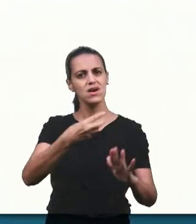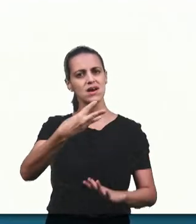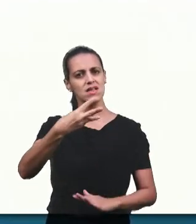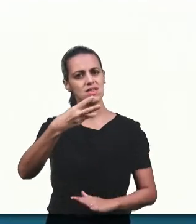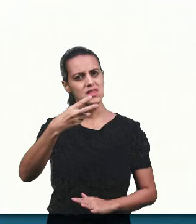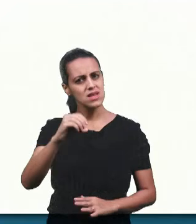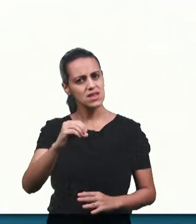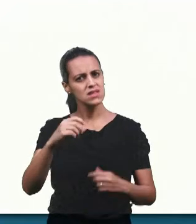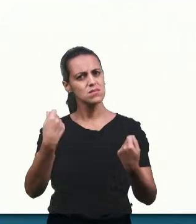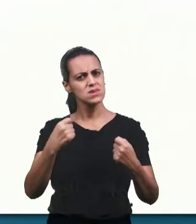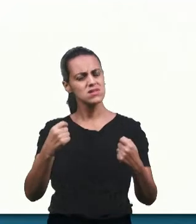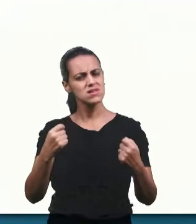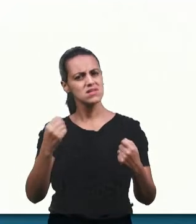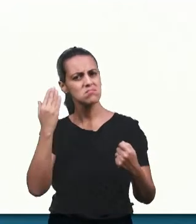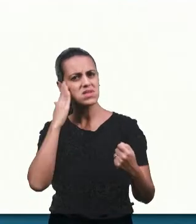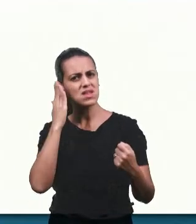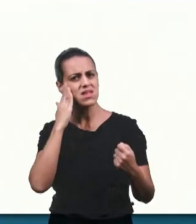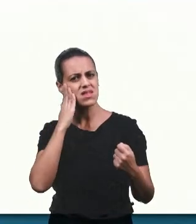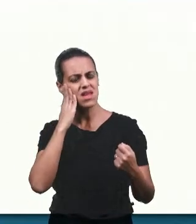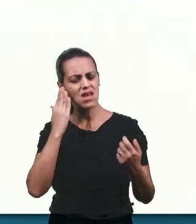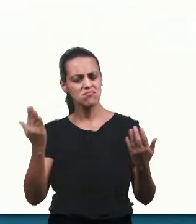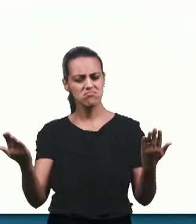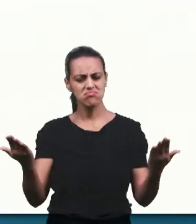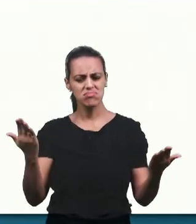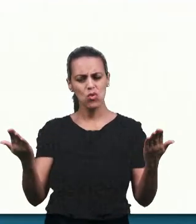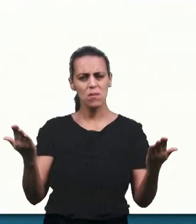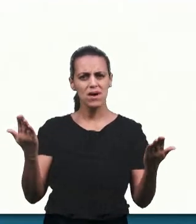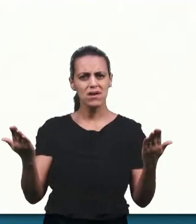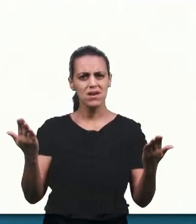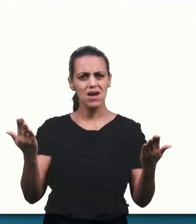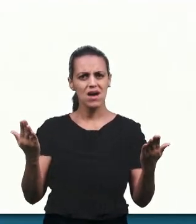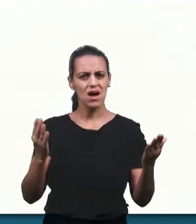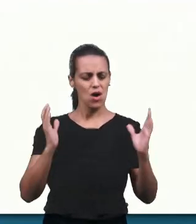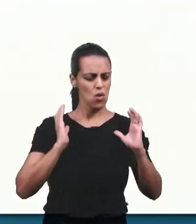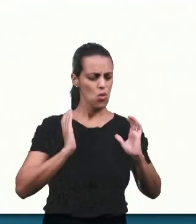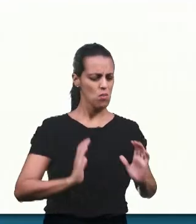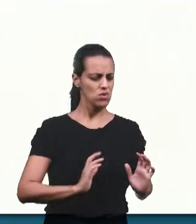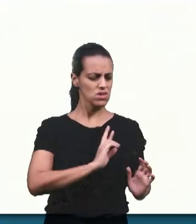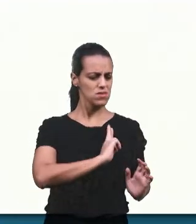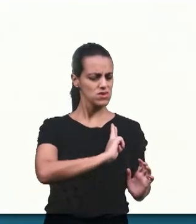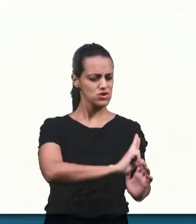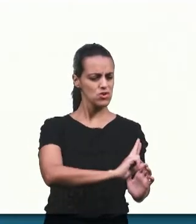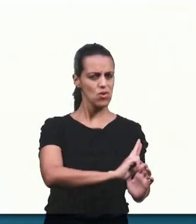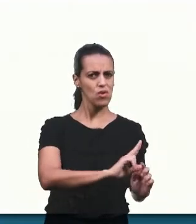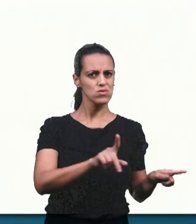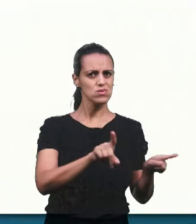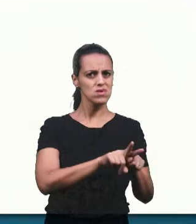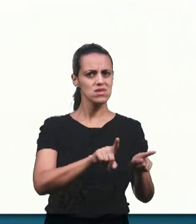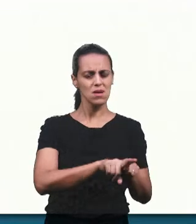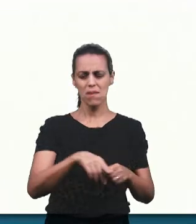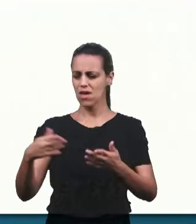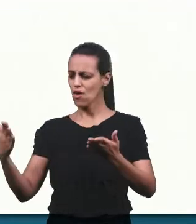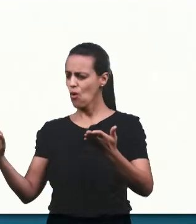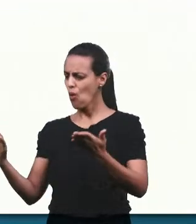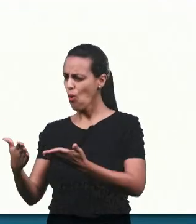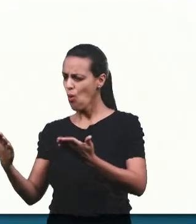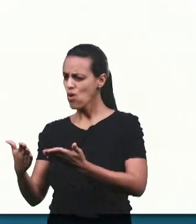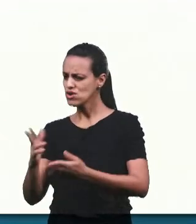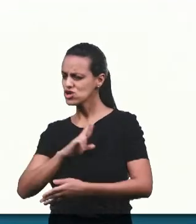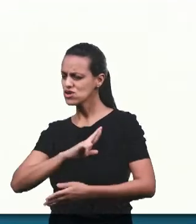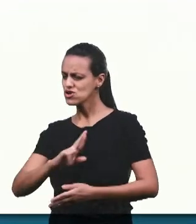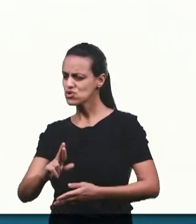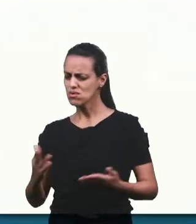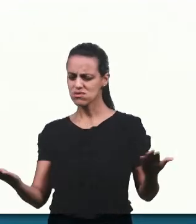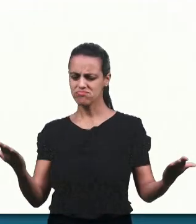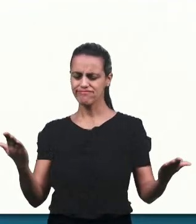de comportement entre les religieux de cette époque et quelques-uns du temps présent. La question